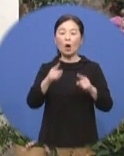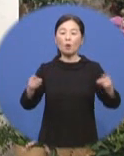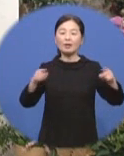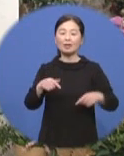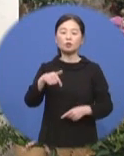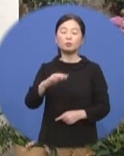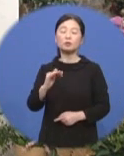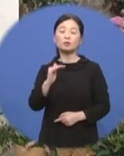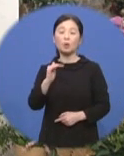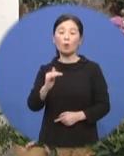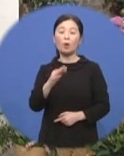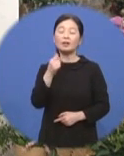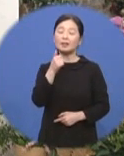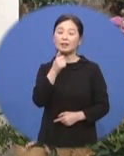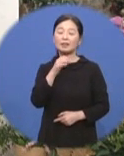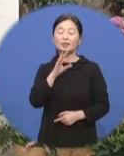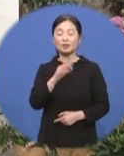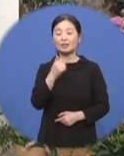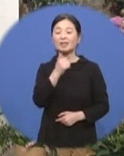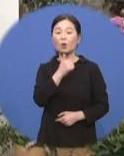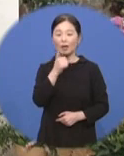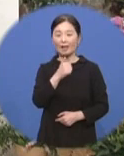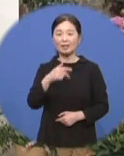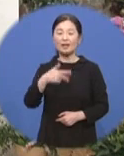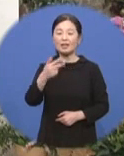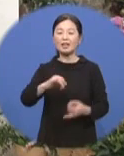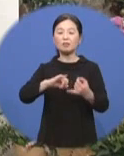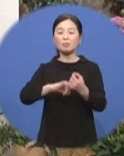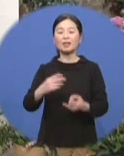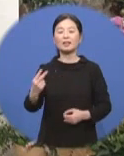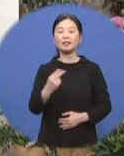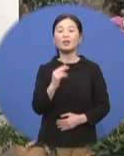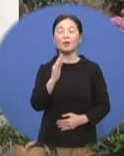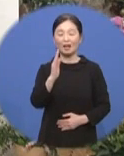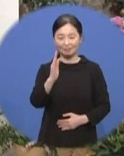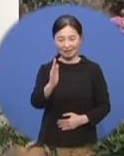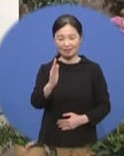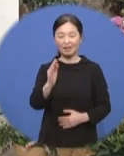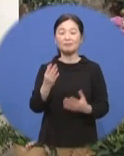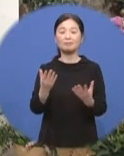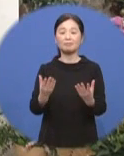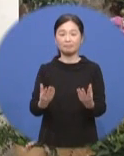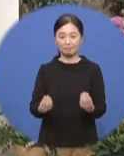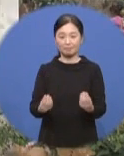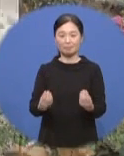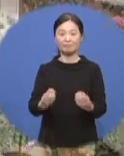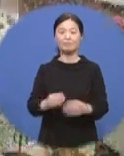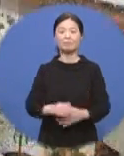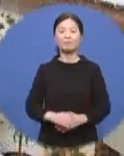。来週もぜひご覧ください。それでは今日はこのあたりで失礼いたします。